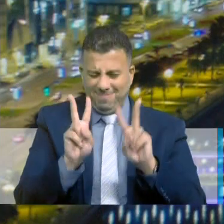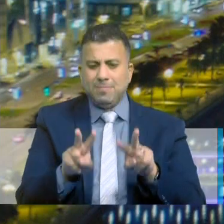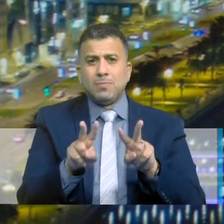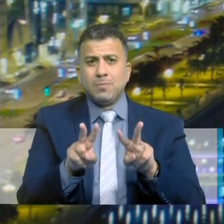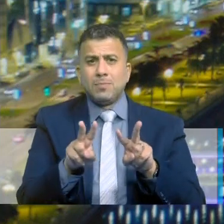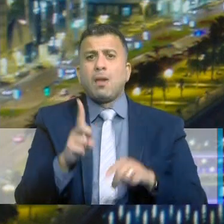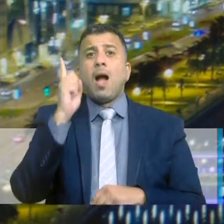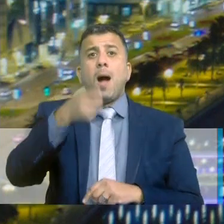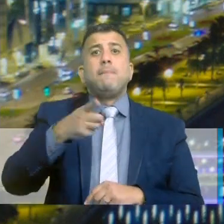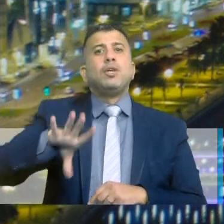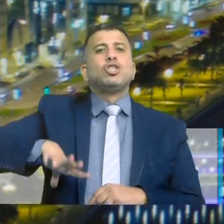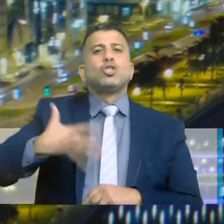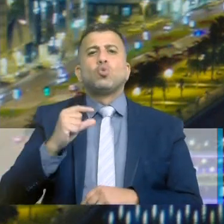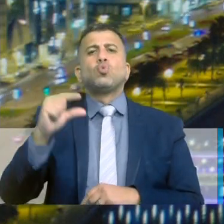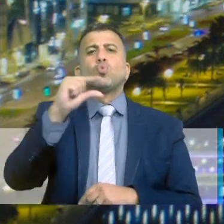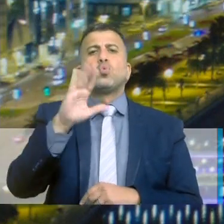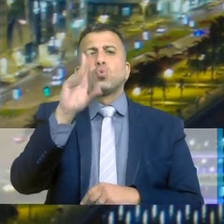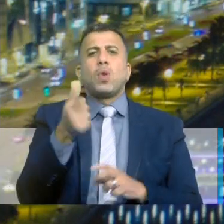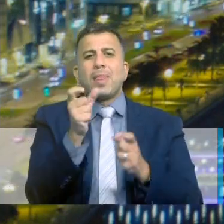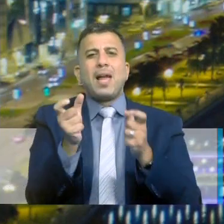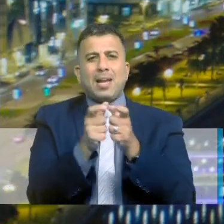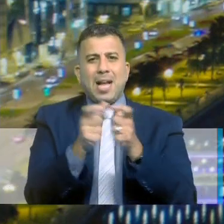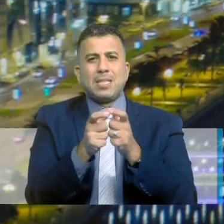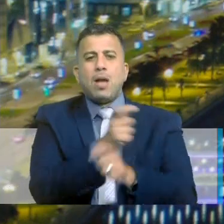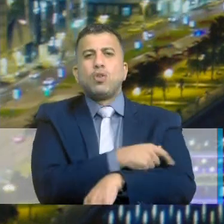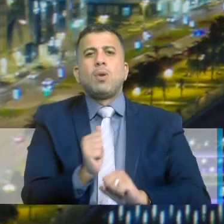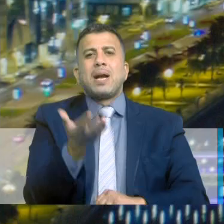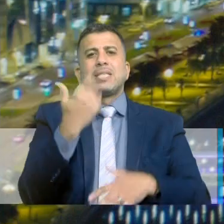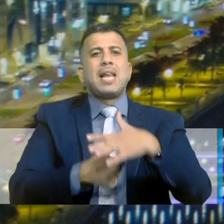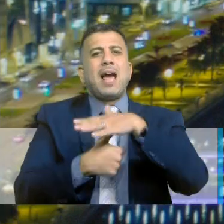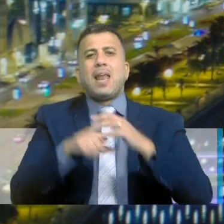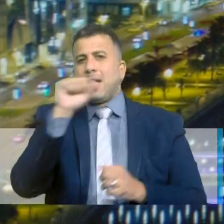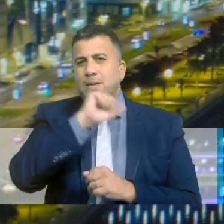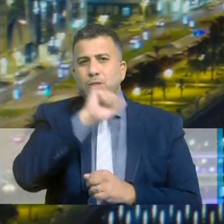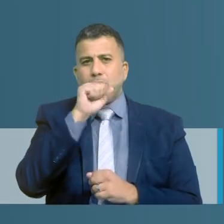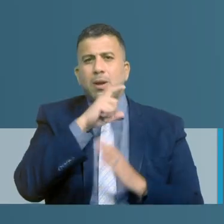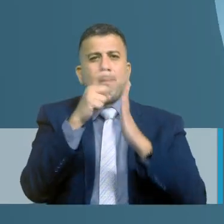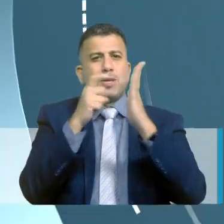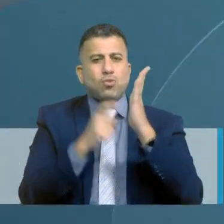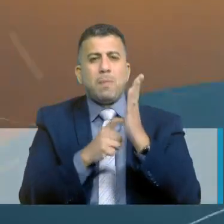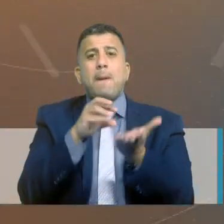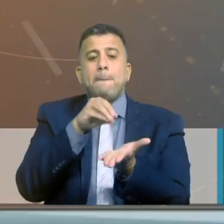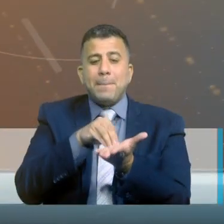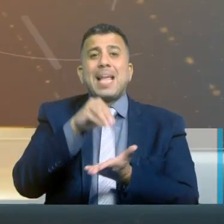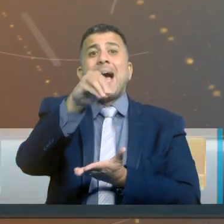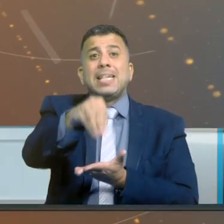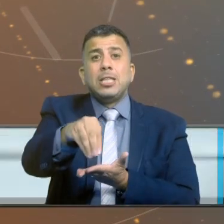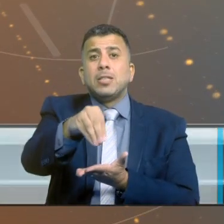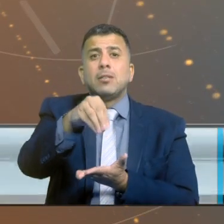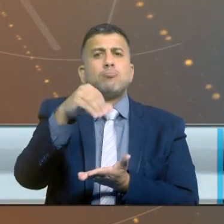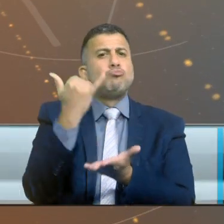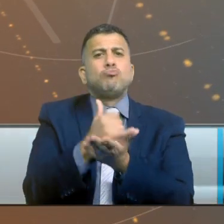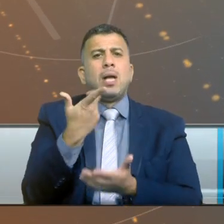وفي اسياق ذاته اصدر صاحب السمو الشيخ الدكتور سلطان بن محمد القاسمي عضو المجلس الاعلى حاكم الشرقه مرسوما